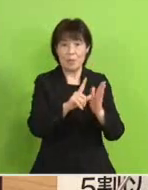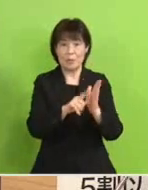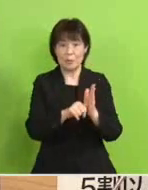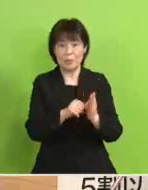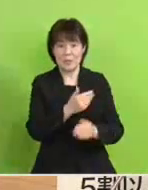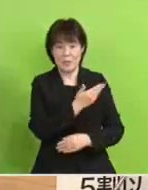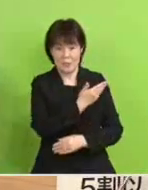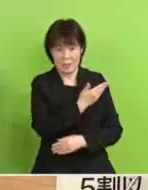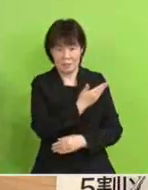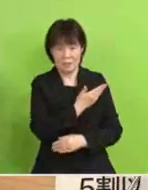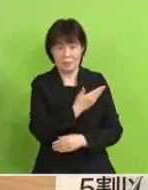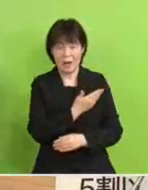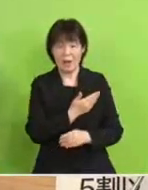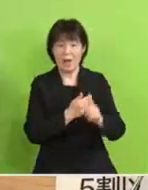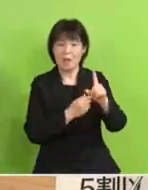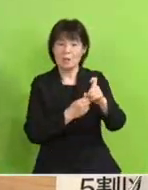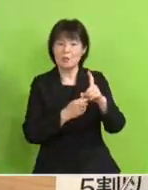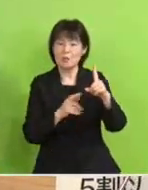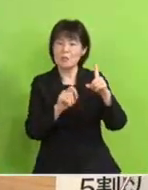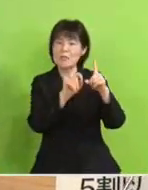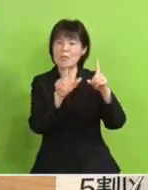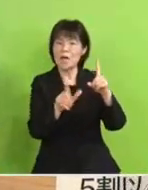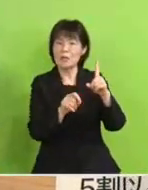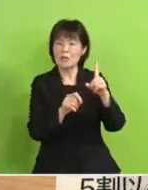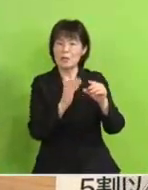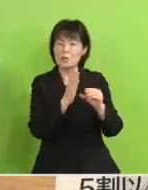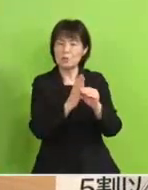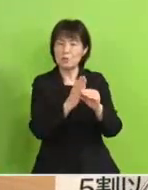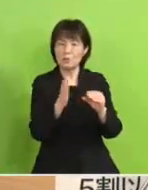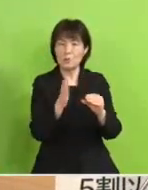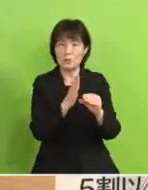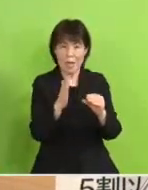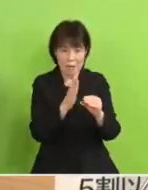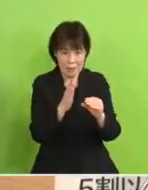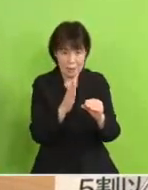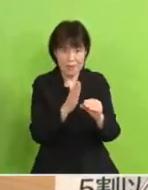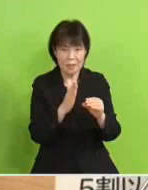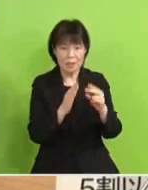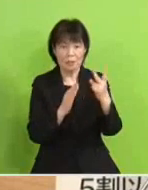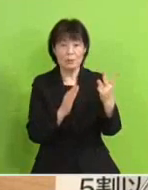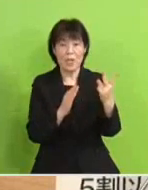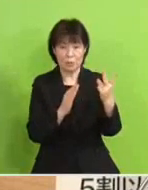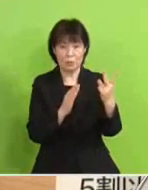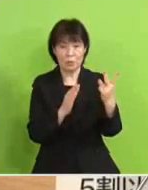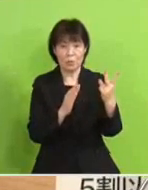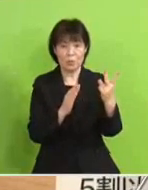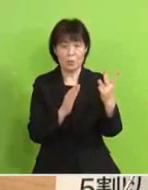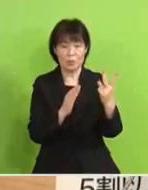ますが、11月の中旬に